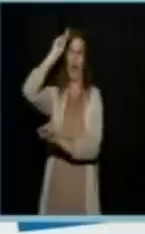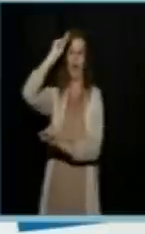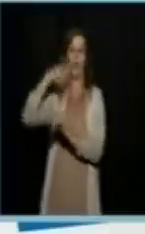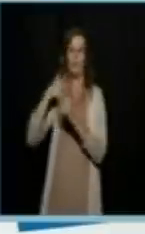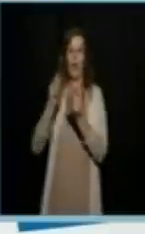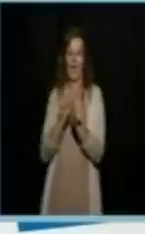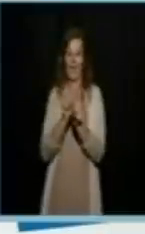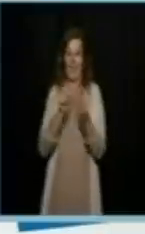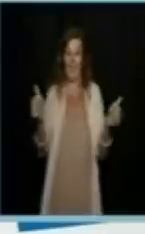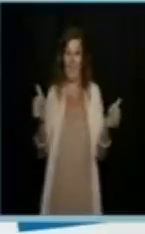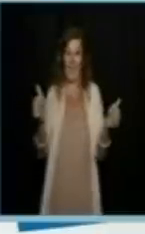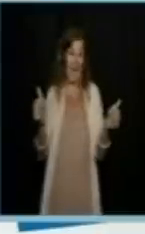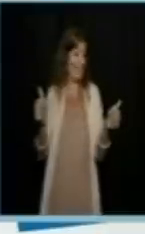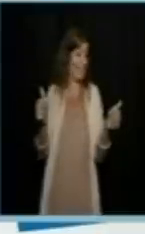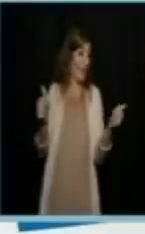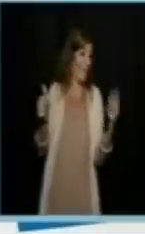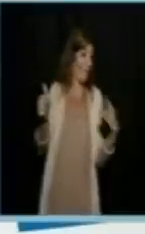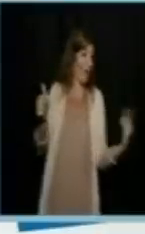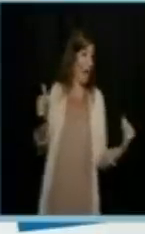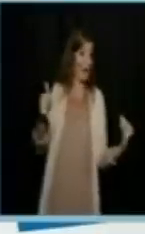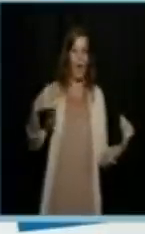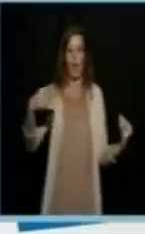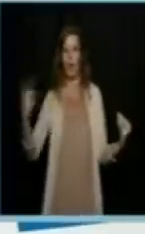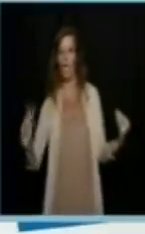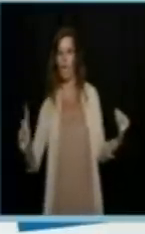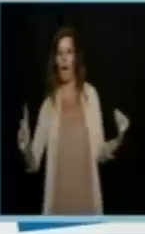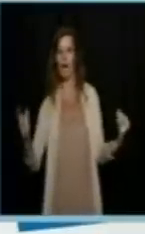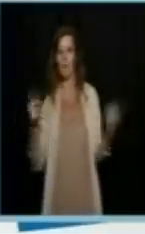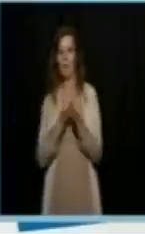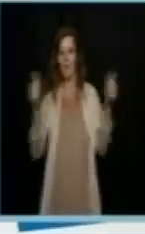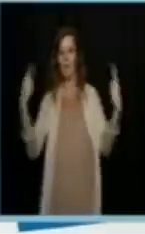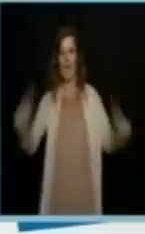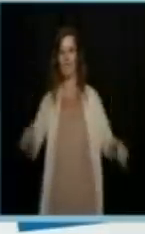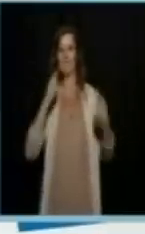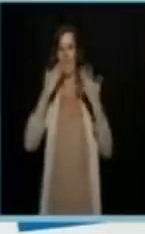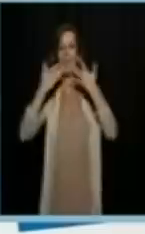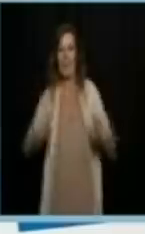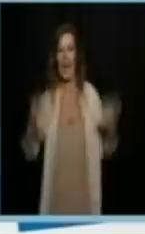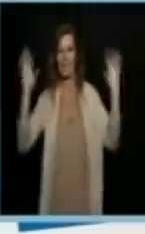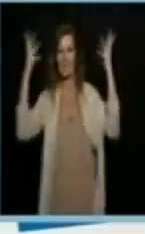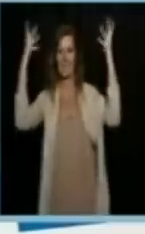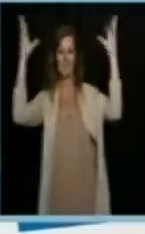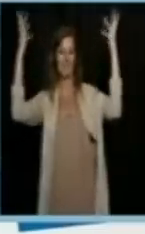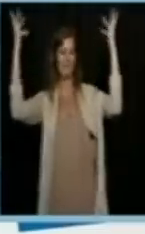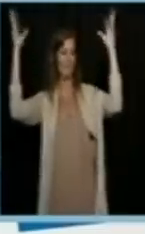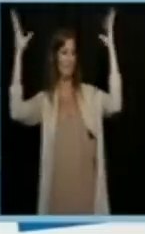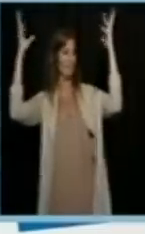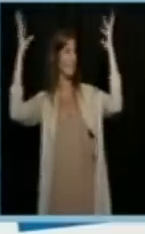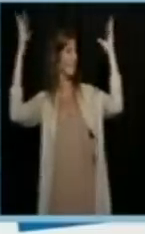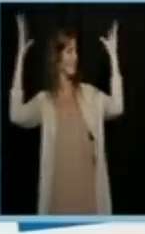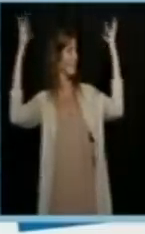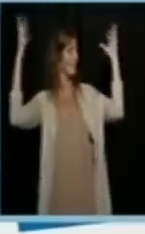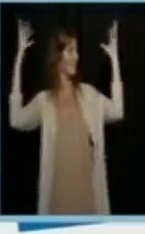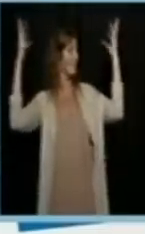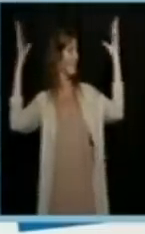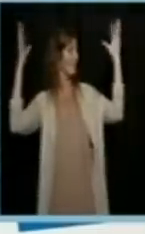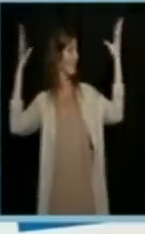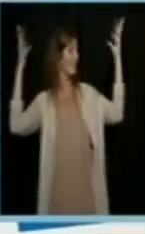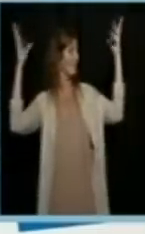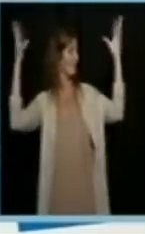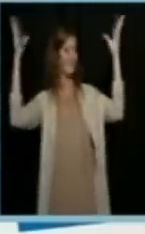tra il fare e il non fare. Grazie. Ciao Federico. Prego, vai.